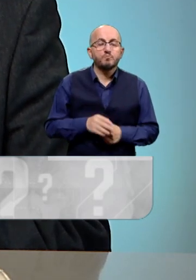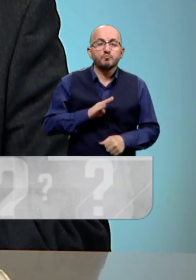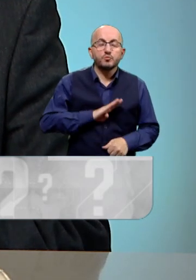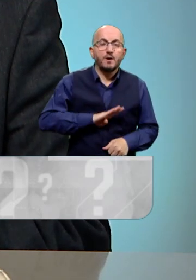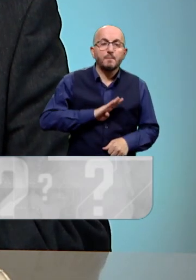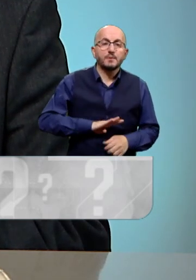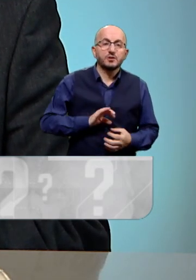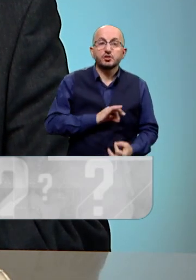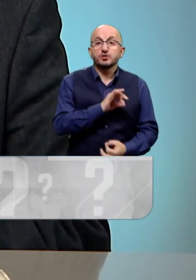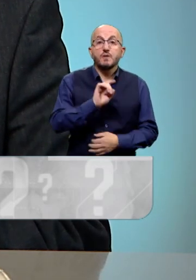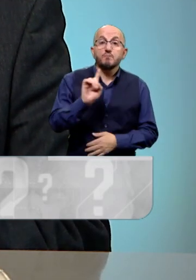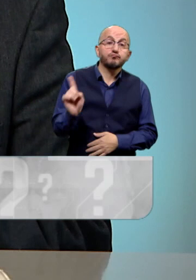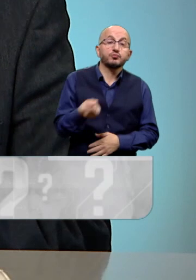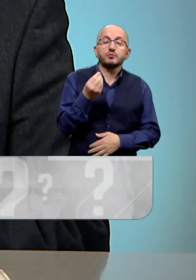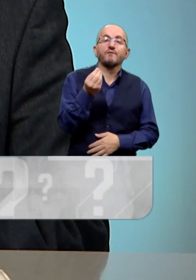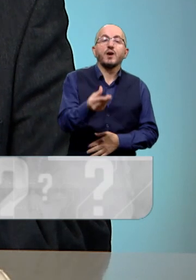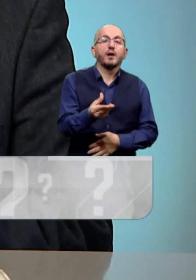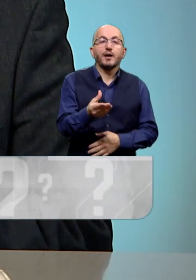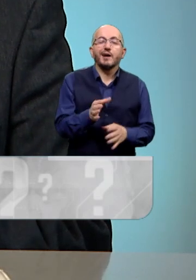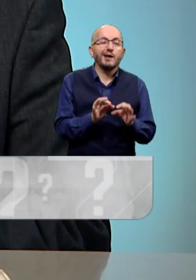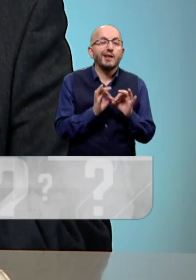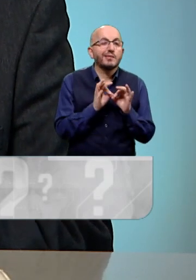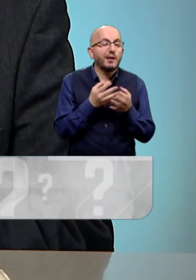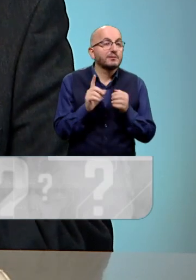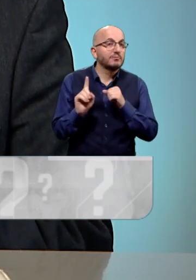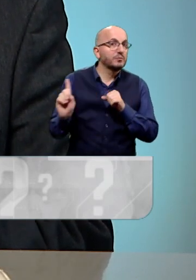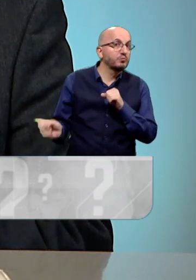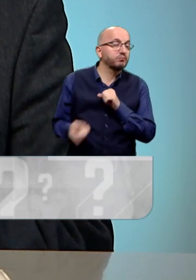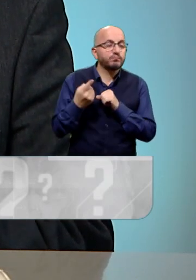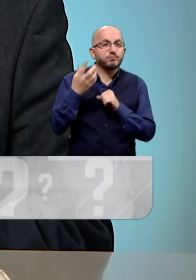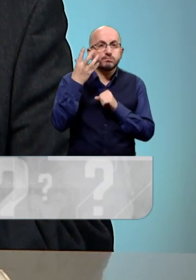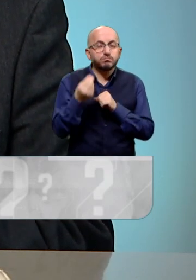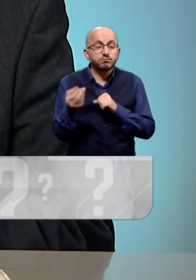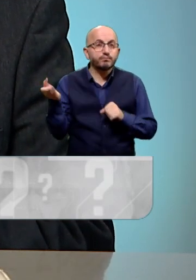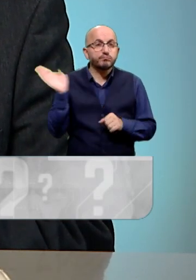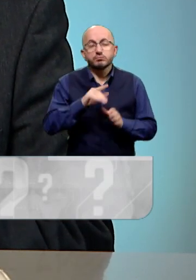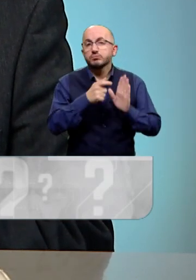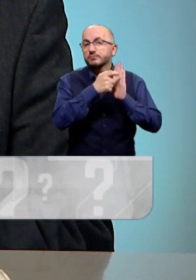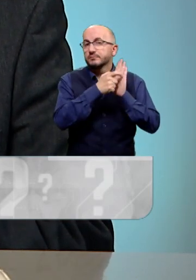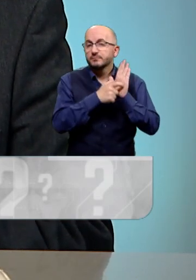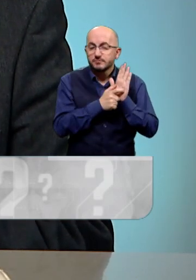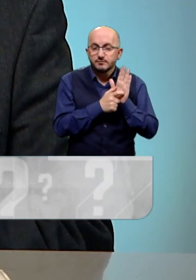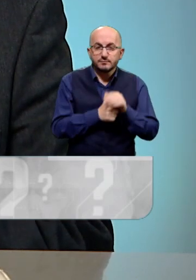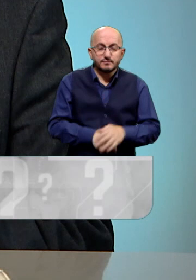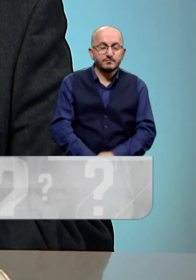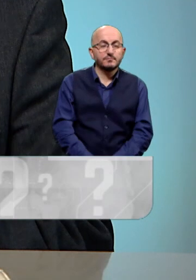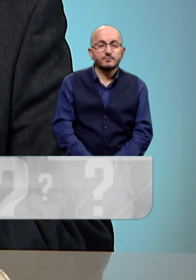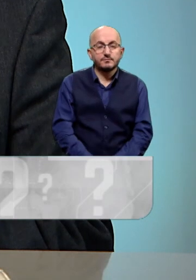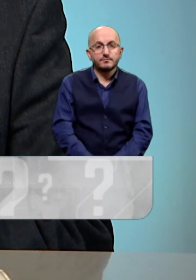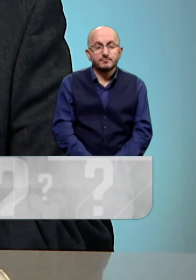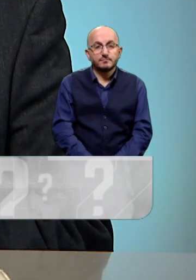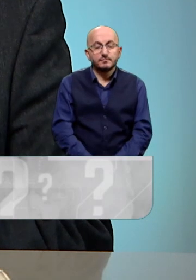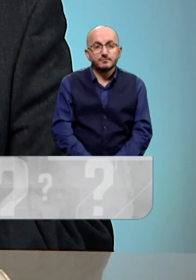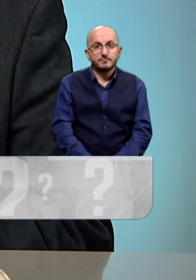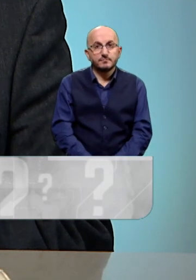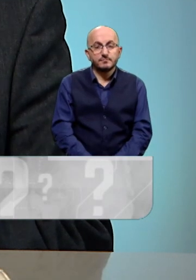Sabredenleri. Sabredenleri müjdele. Ama nasıl bir müjde olduğunu başka ayeti kerimede اِنَّمَا يُوَفَّ السَّابِرُونَ